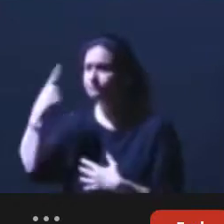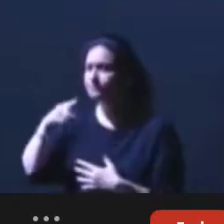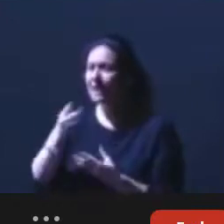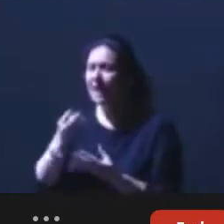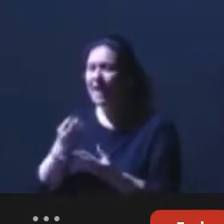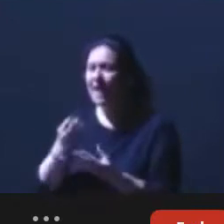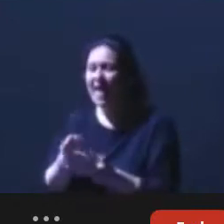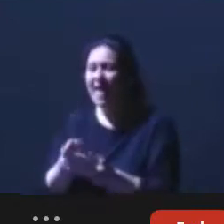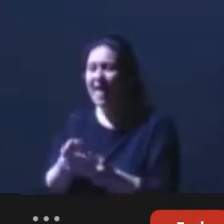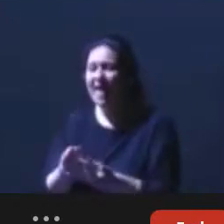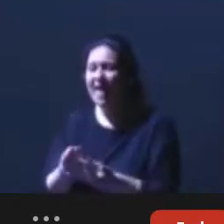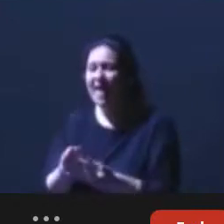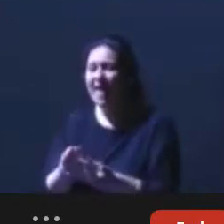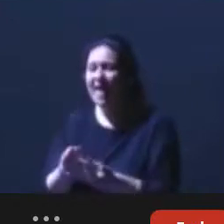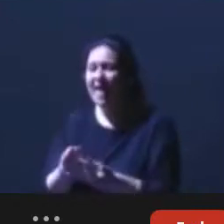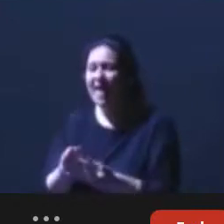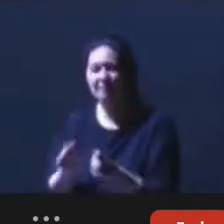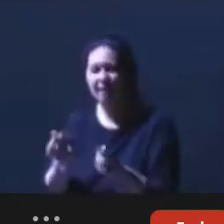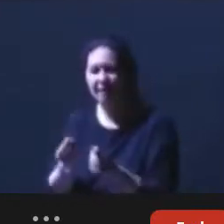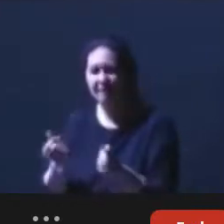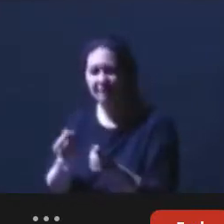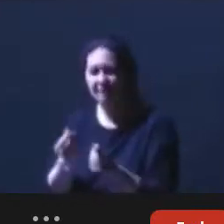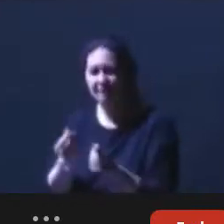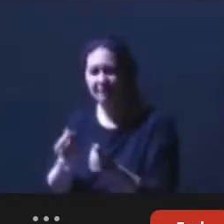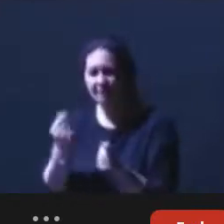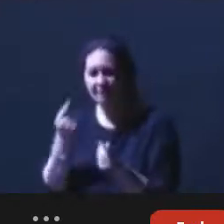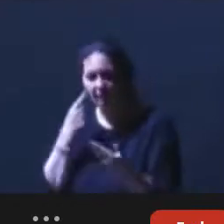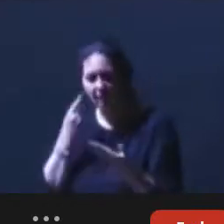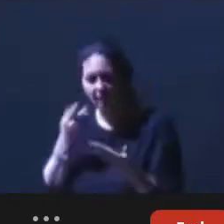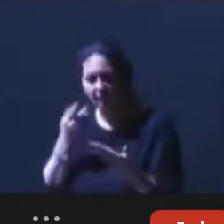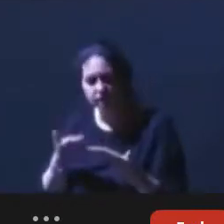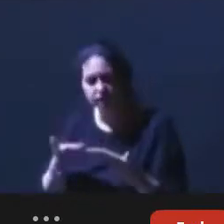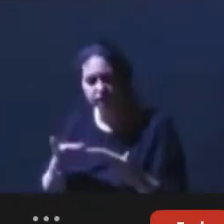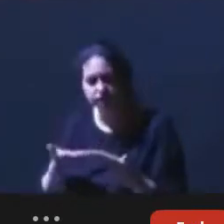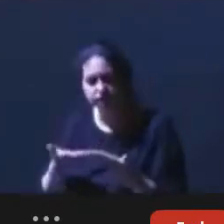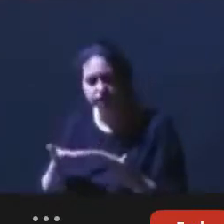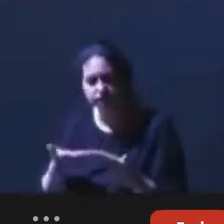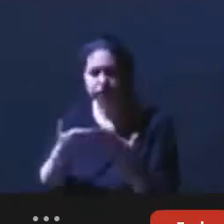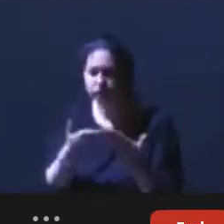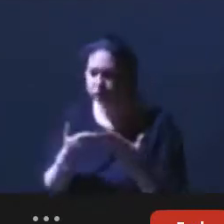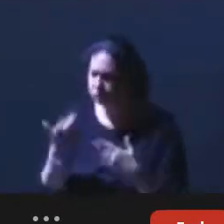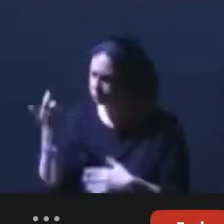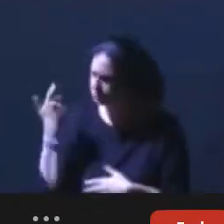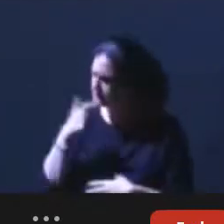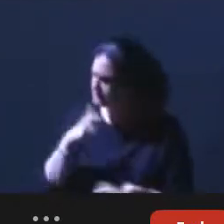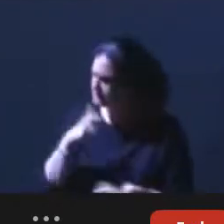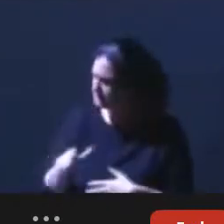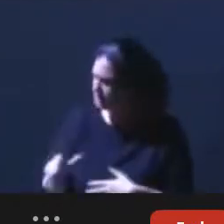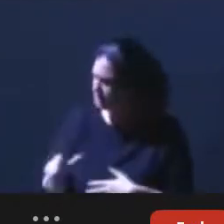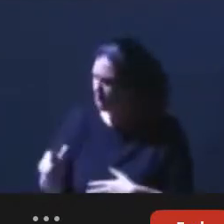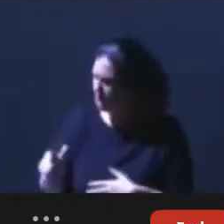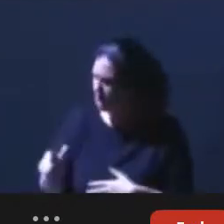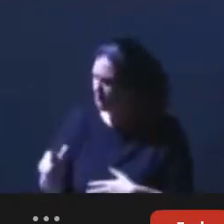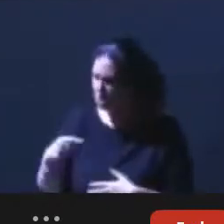Thì tôi xem cái quantum vật lý lượng tử các thứ thì tôi đã phân tích như đấy.